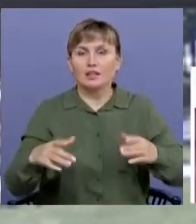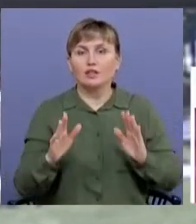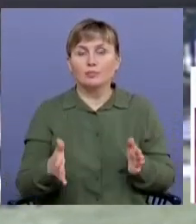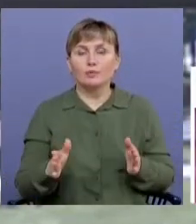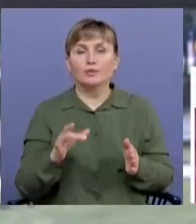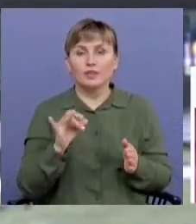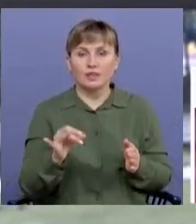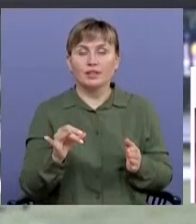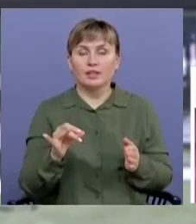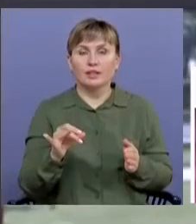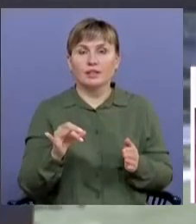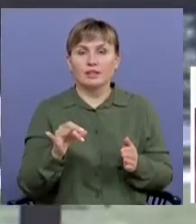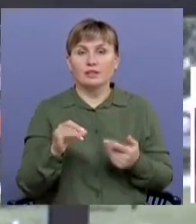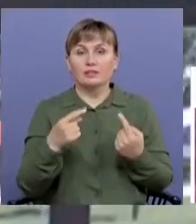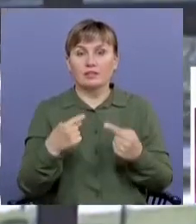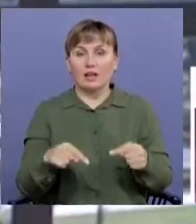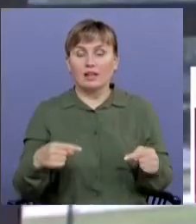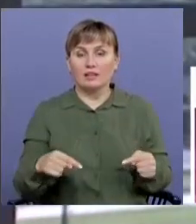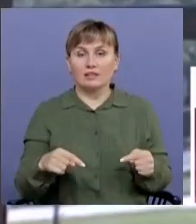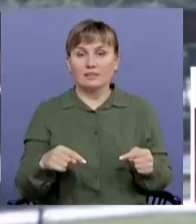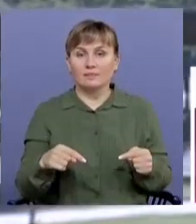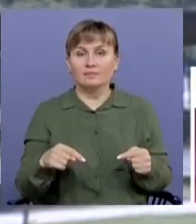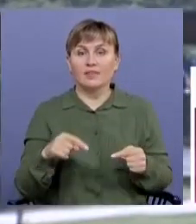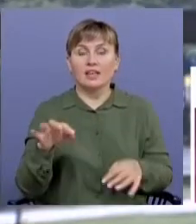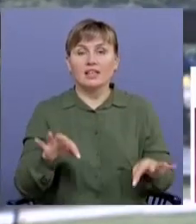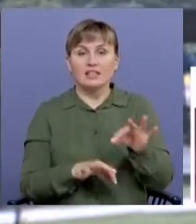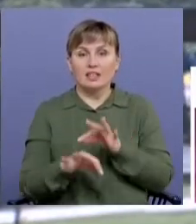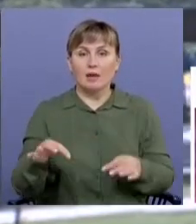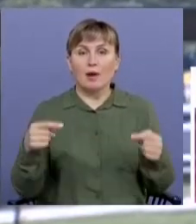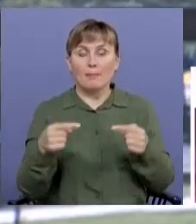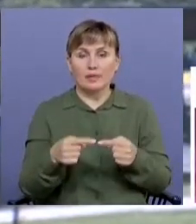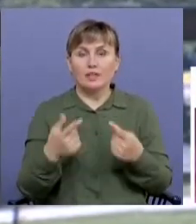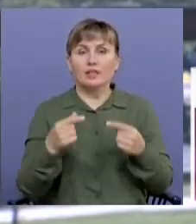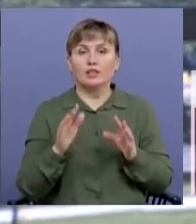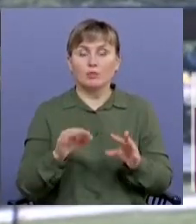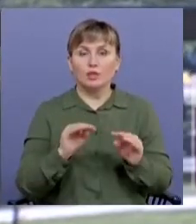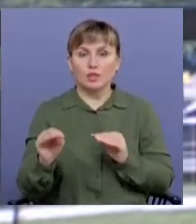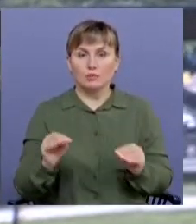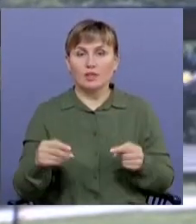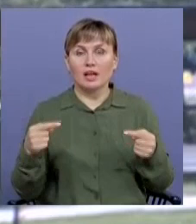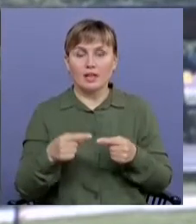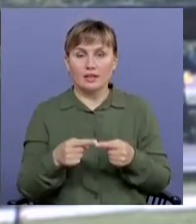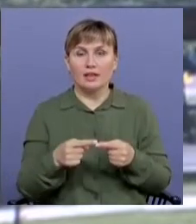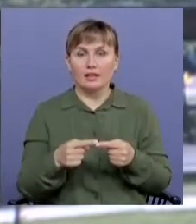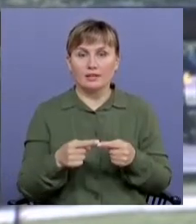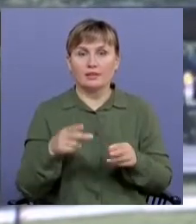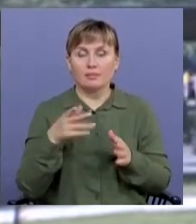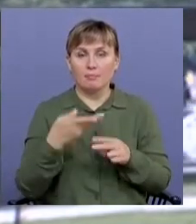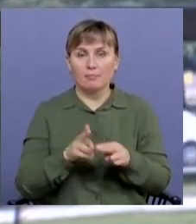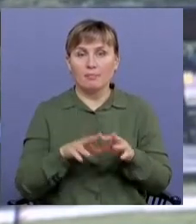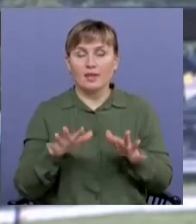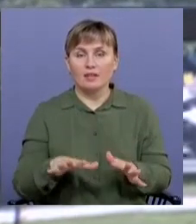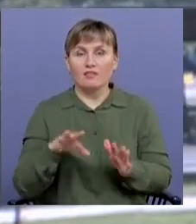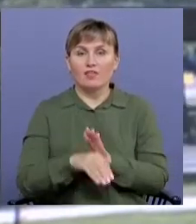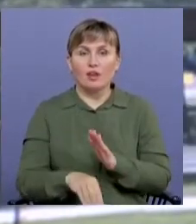на курдоньерах. То есть схемой определено, где будет размещаться именно конкретно сама брусчатка. То есть